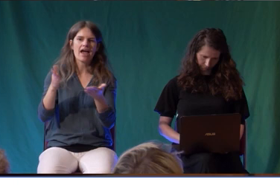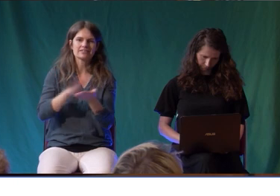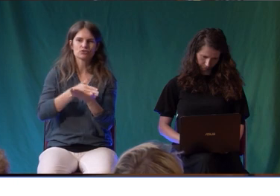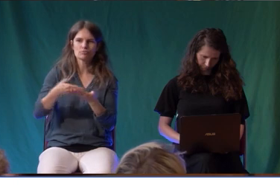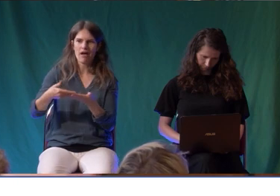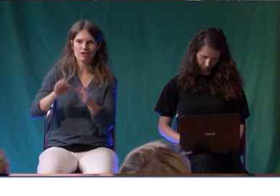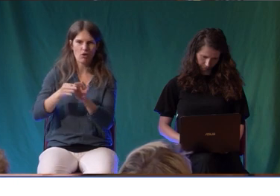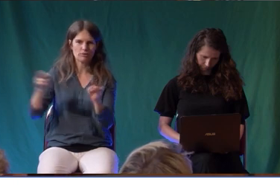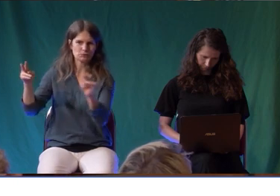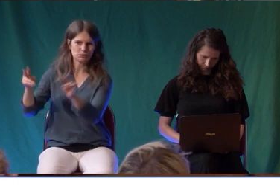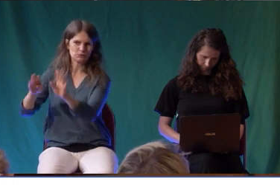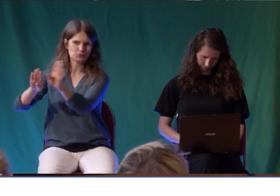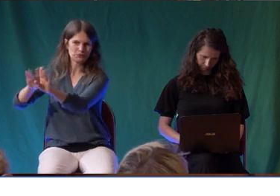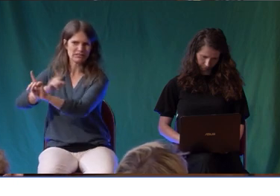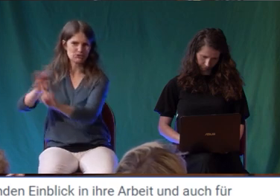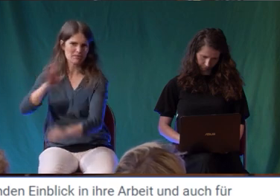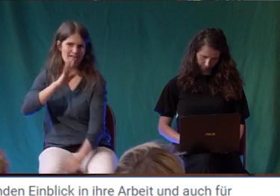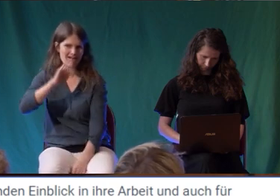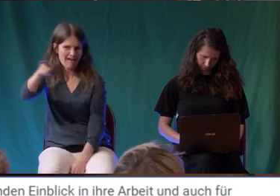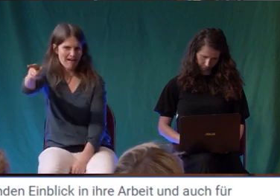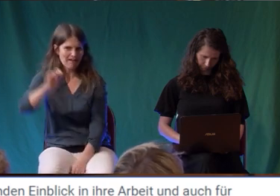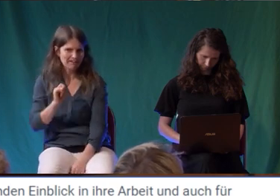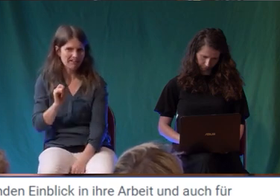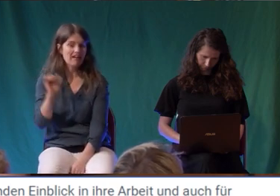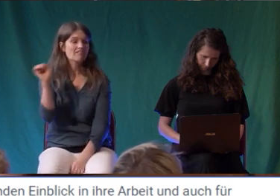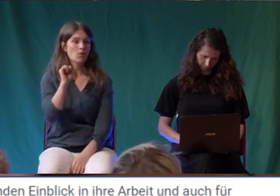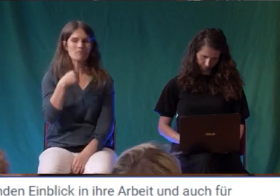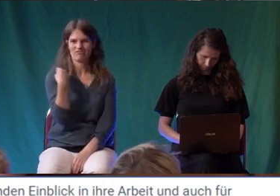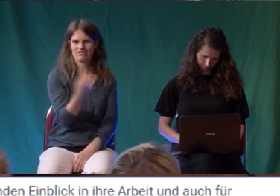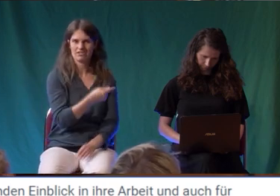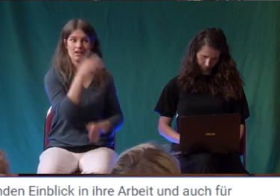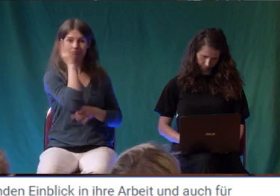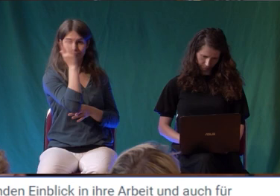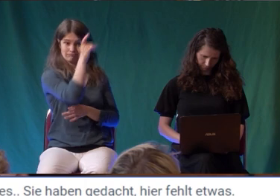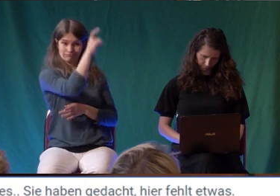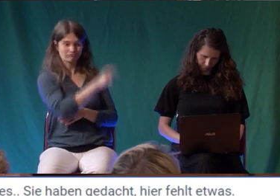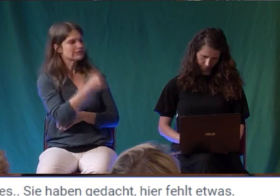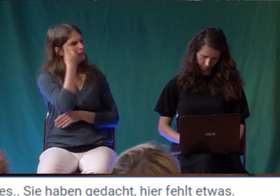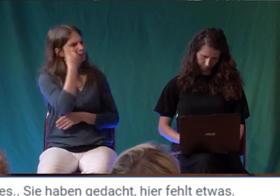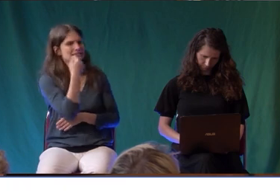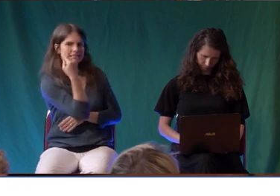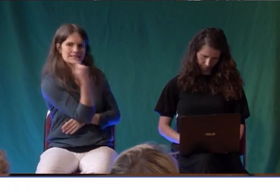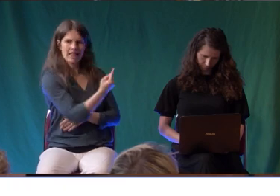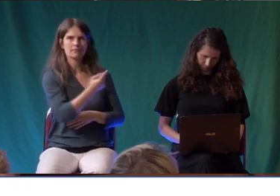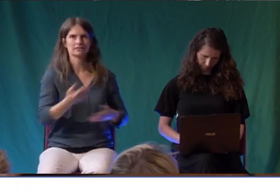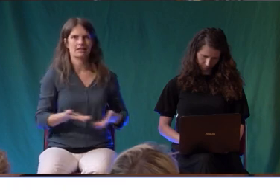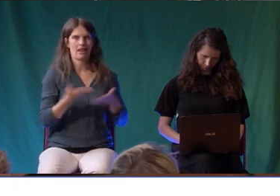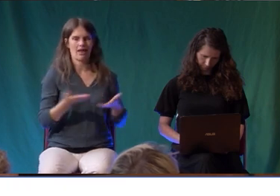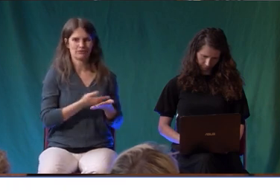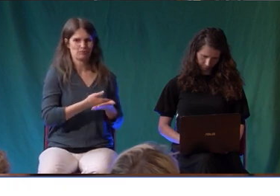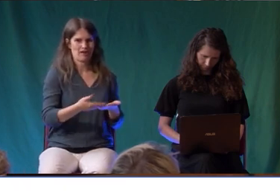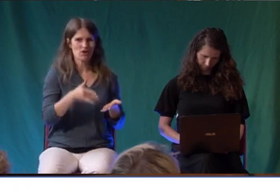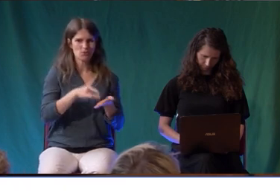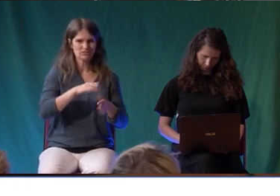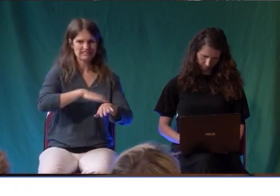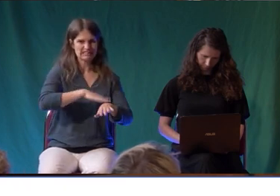reduziert und unsere Rednerinnen und Redner darum gebeten sich etwas leichter auszudrücken weil wir schon ein solides